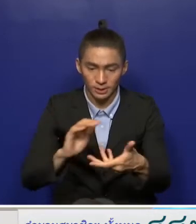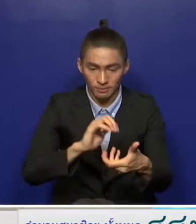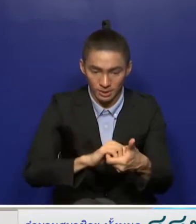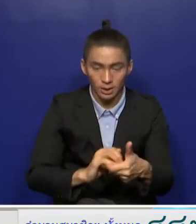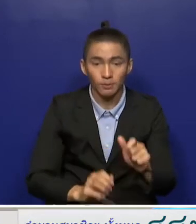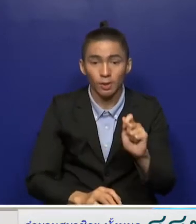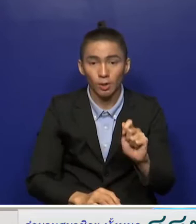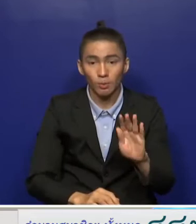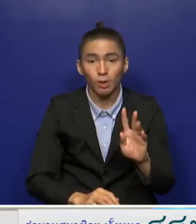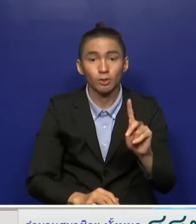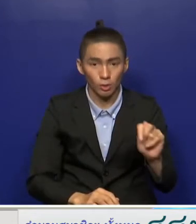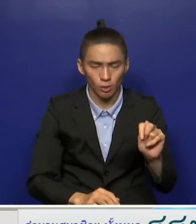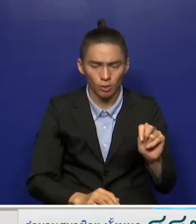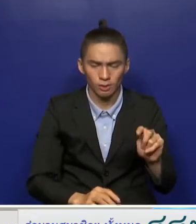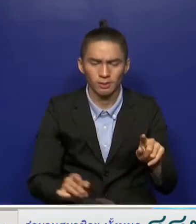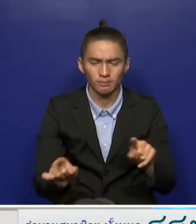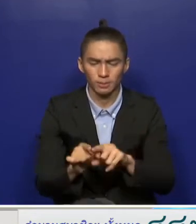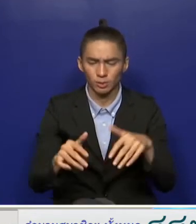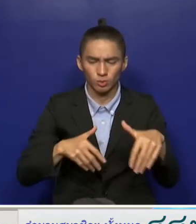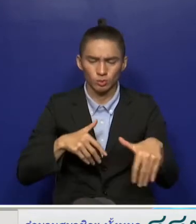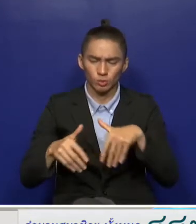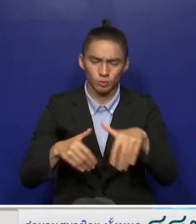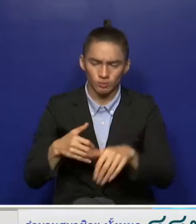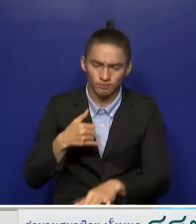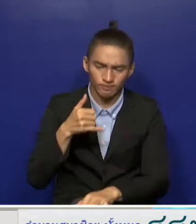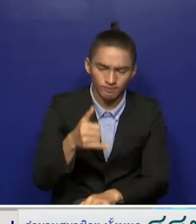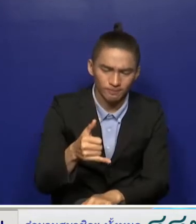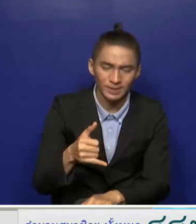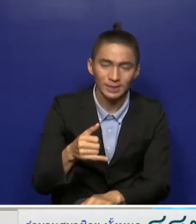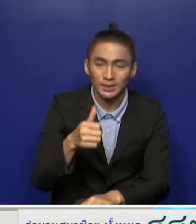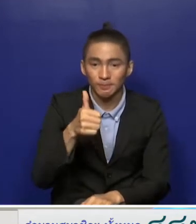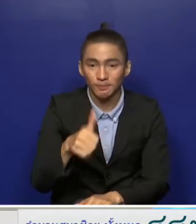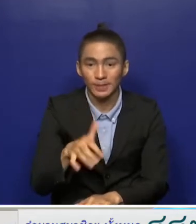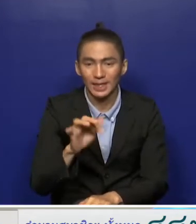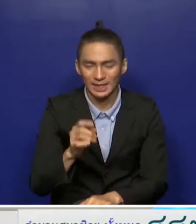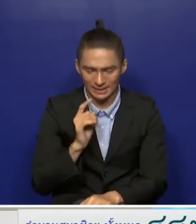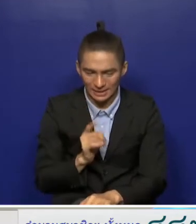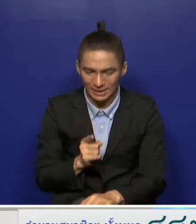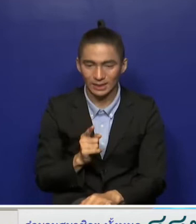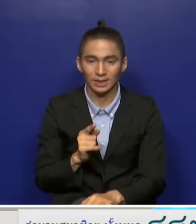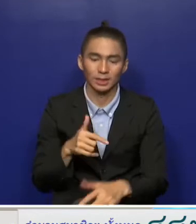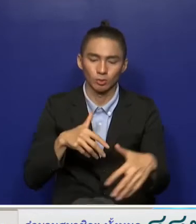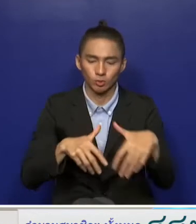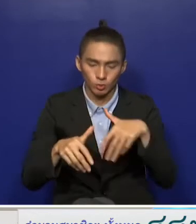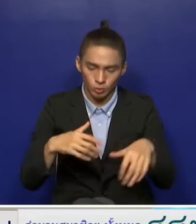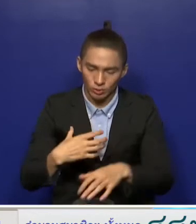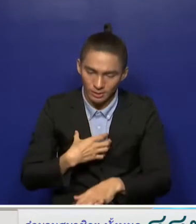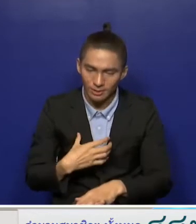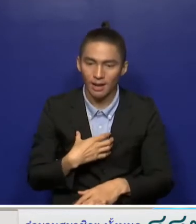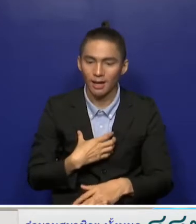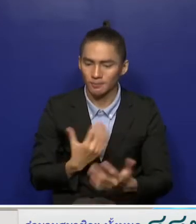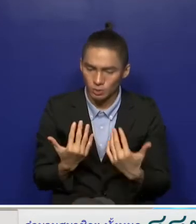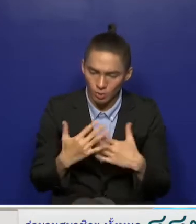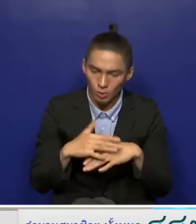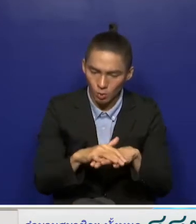แล้วก็ทำให้พี่น้ปัชชนอาจจะมขอจำกดทจิแล้วพี่นปัชชนสนใจในการที่จะไปมส่วร่วม